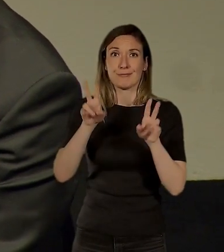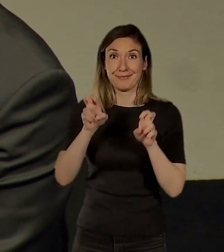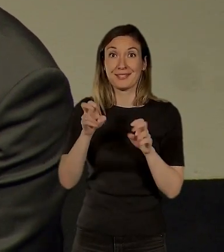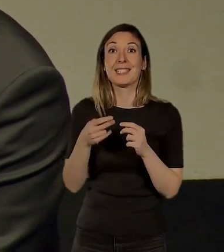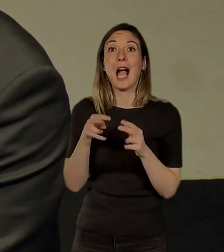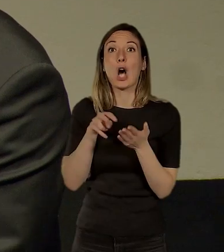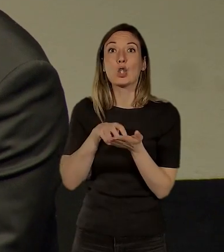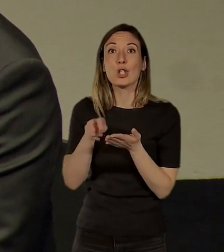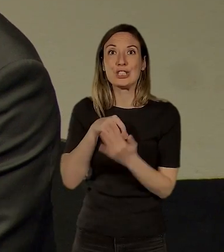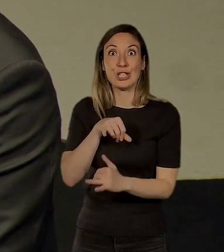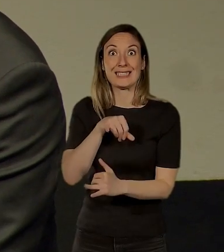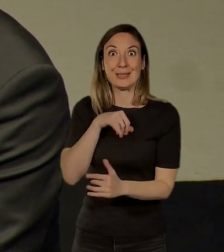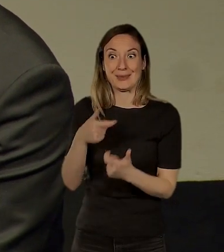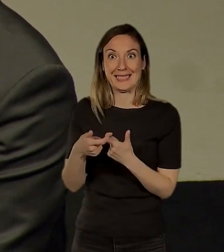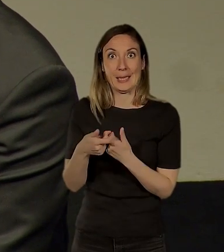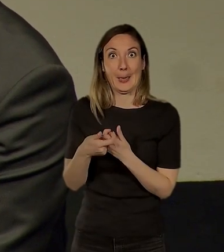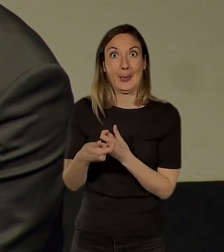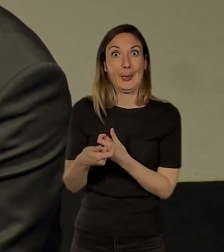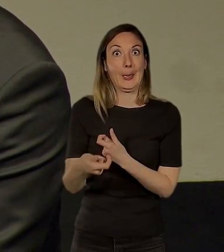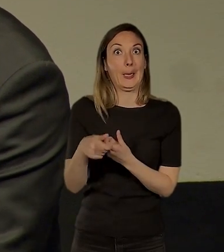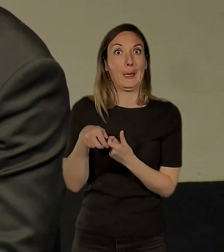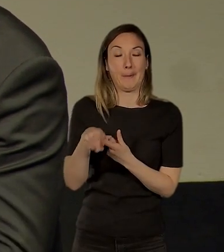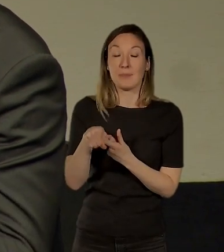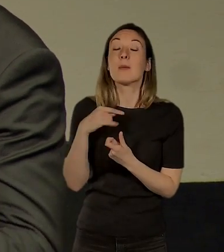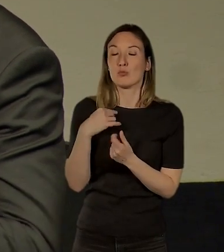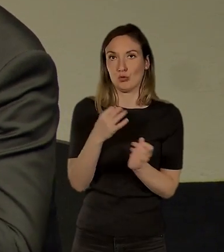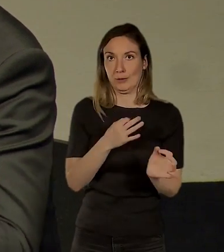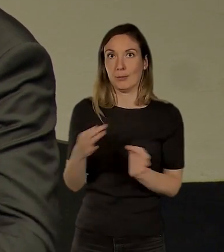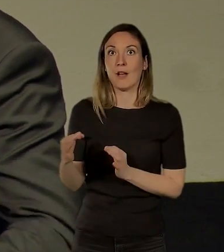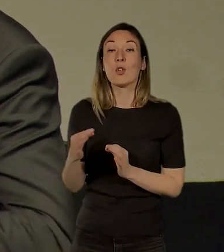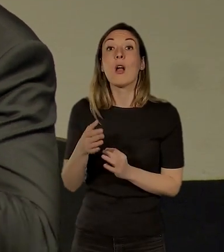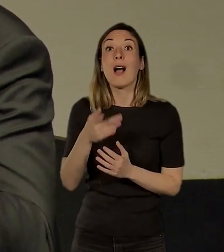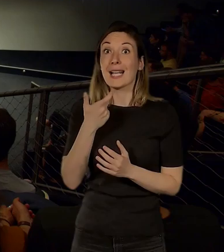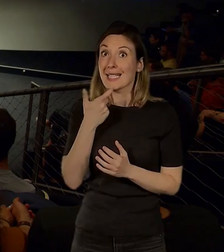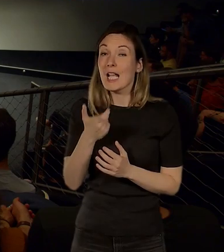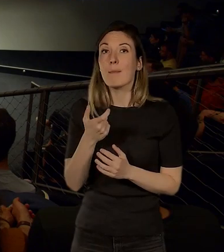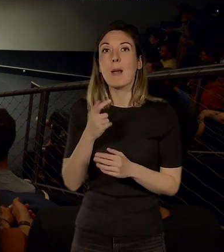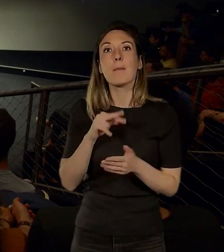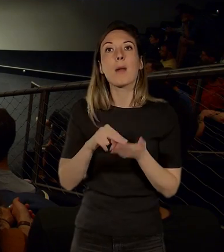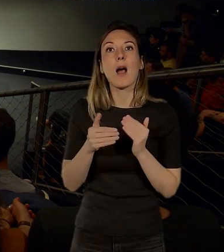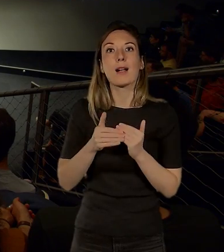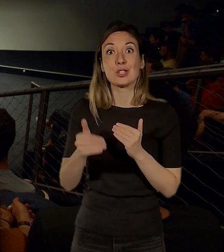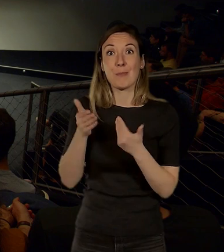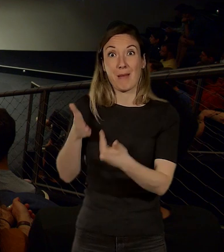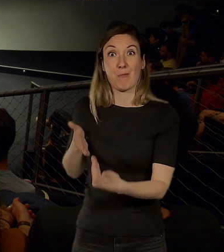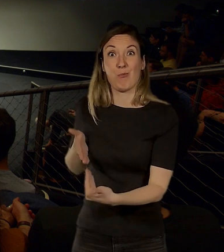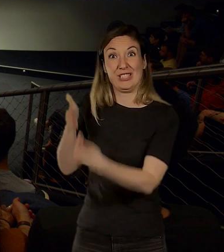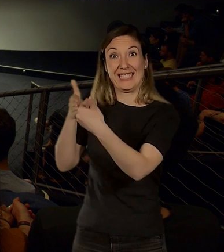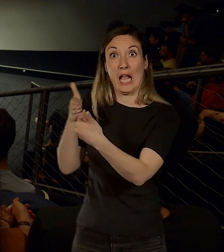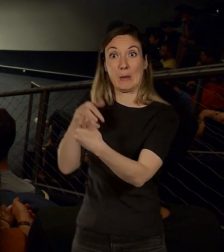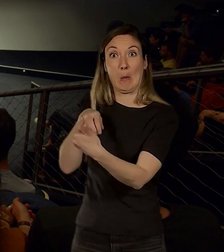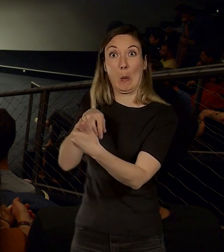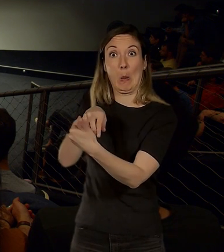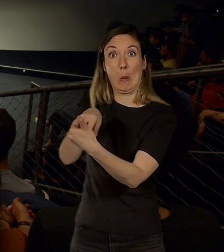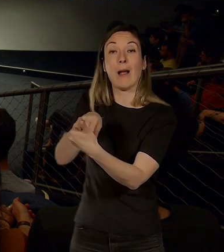máme připravenou takzvanou nultou etapu, kde bychom chtěli odstranit v podstatě část té železobetonové zítky